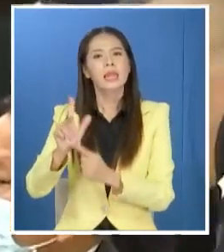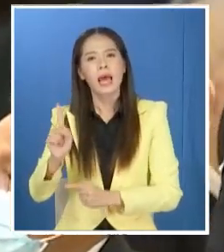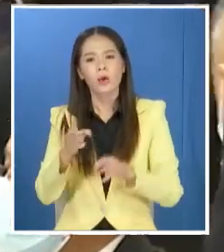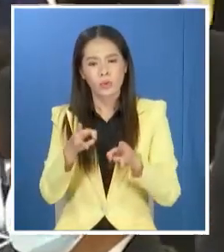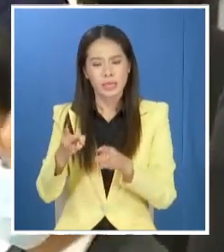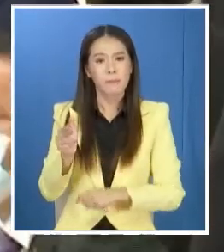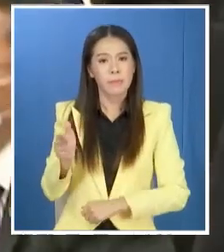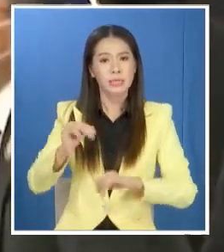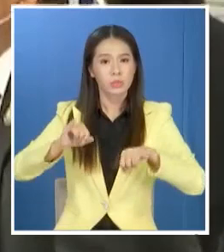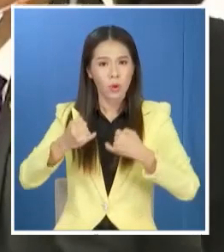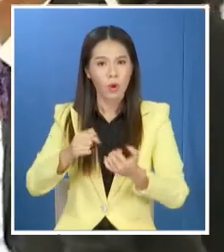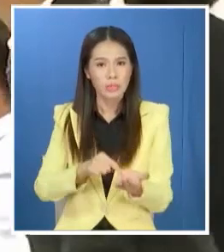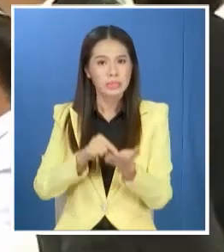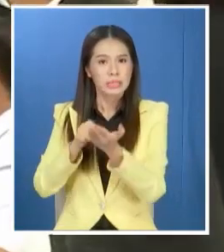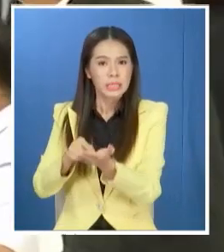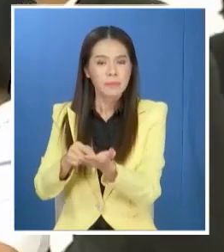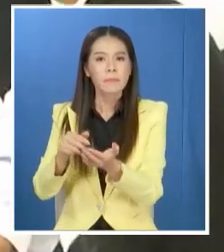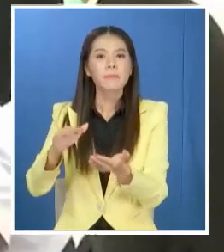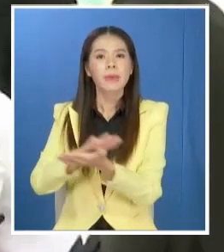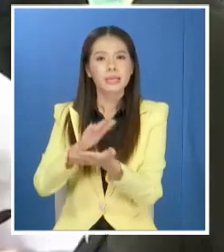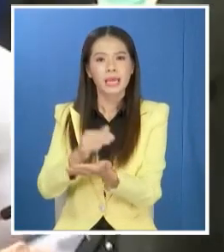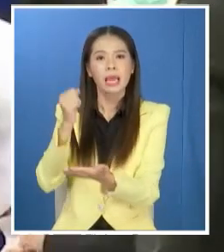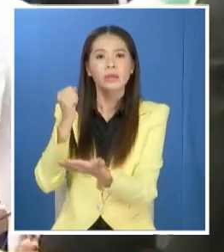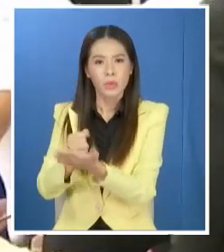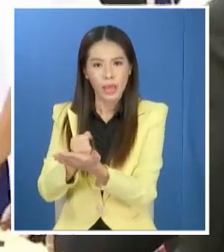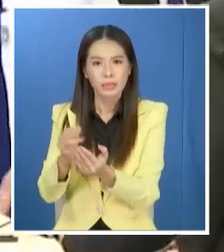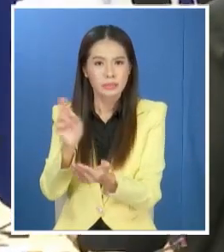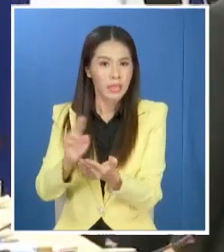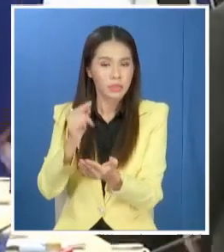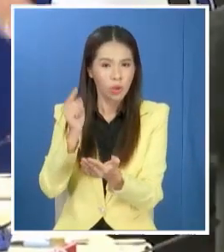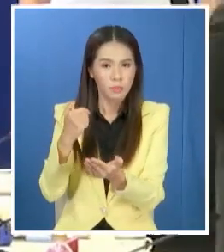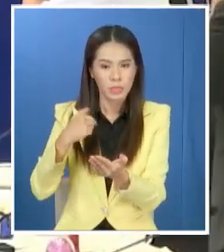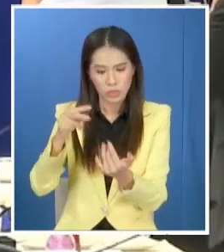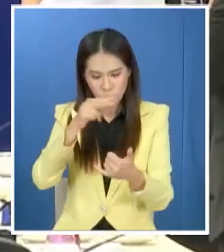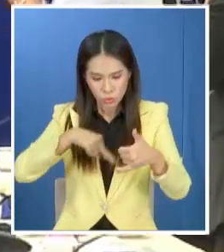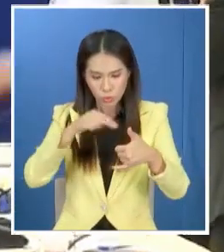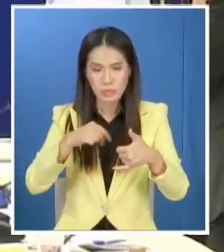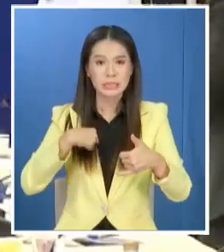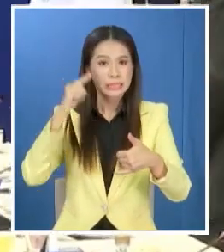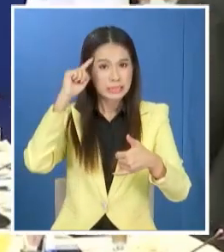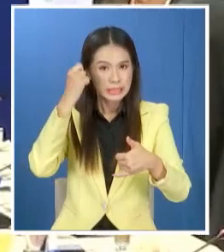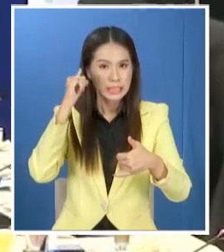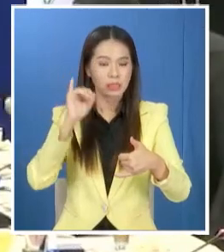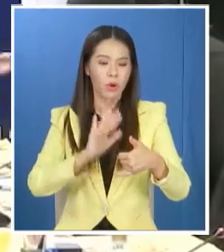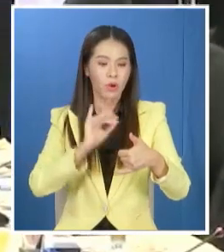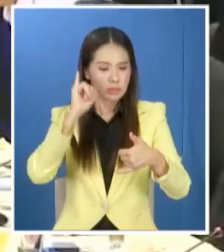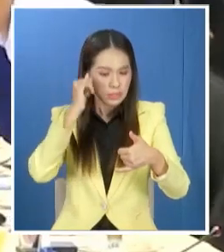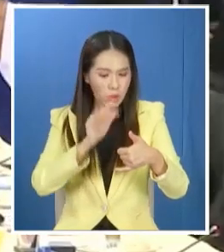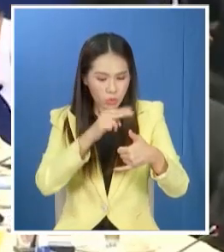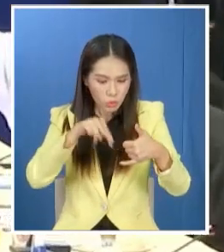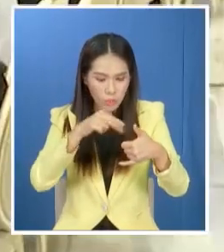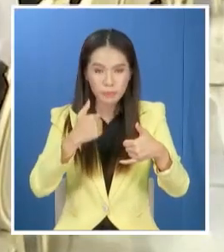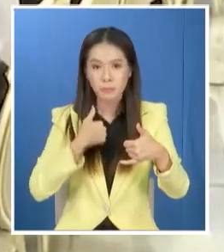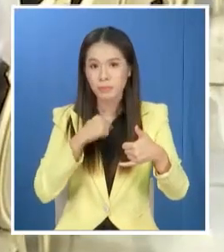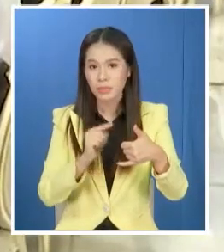นะคะทั้งผู้ยื่นคำขอใบอนุญาตในการครอบครองและการใช้จะต้องมีการตรวจประเมินสุขภาพจิตตามวงรอบและที่